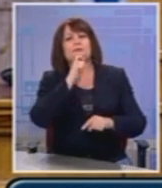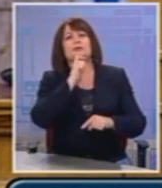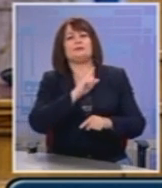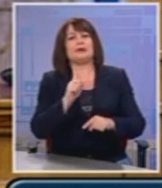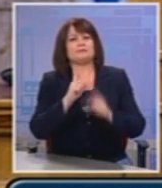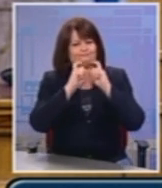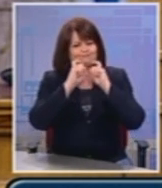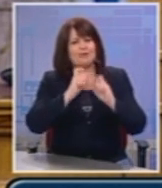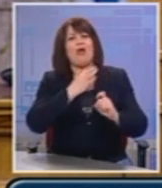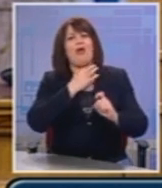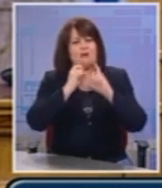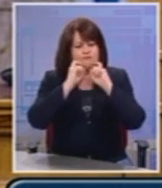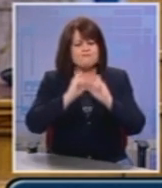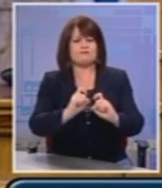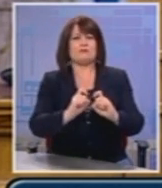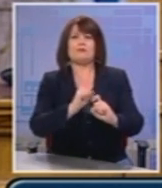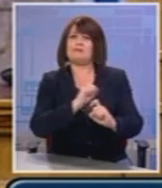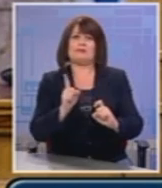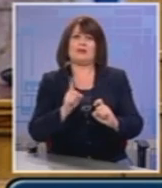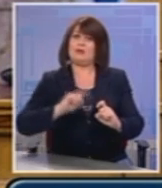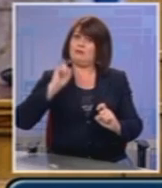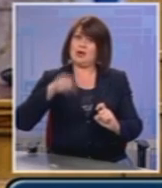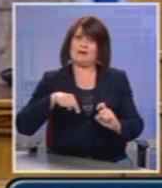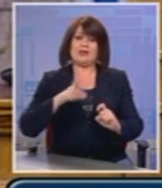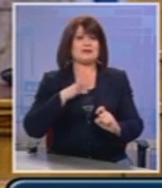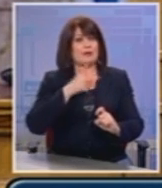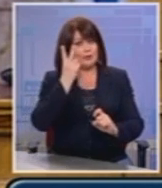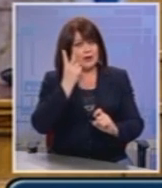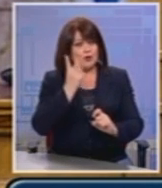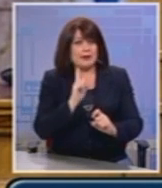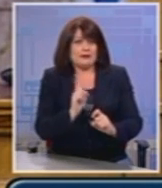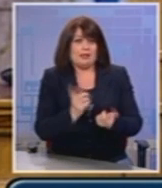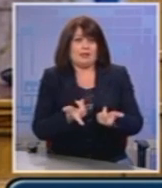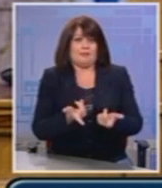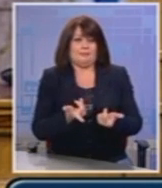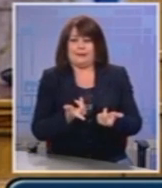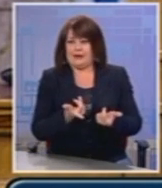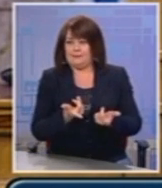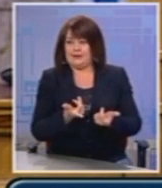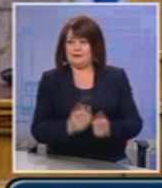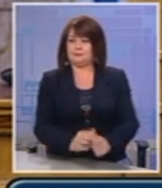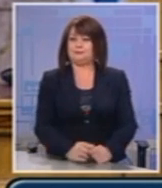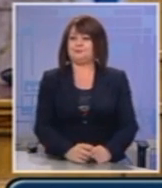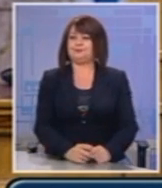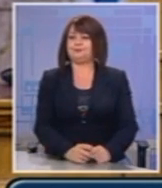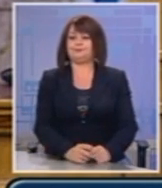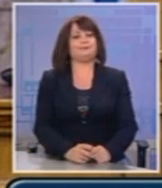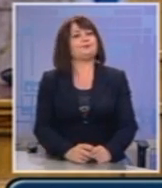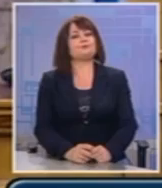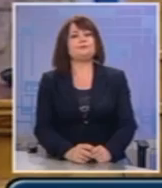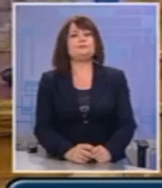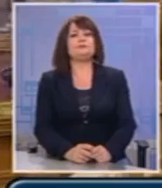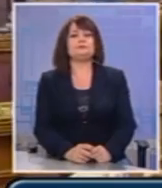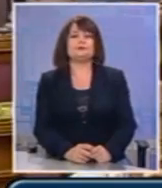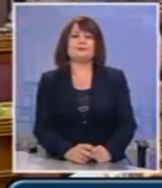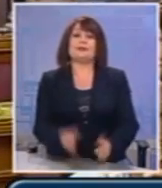δεν αναγκάζει την ελλάδα να παραβιάσει τα ανθρώπινα δικαιώματα ε ούτε